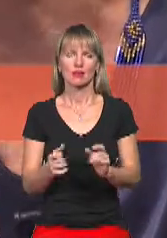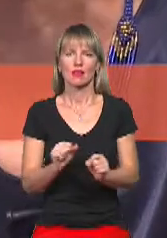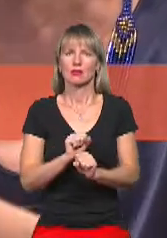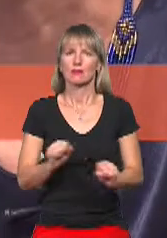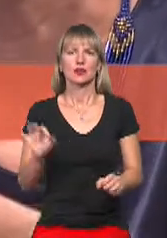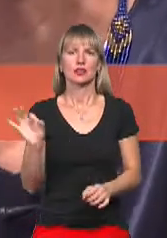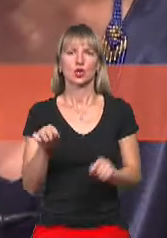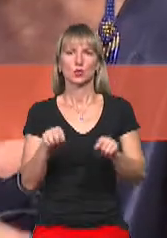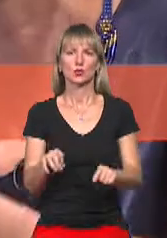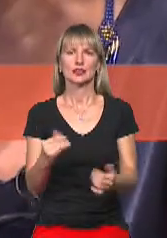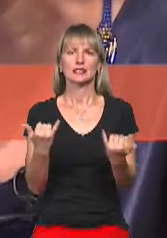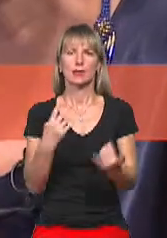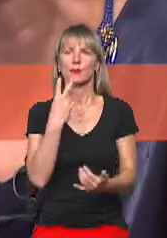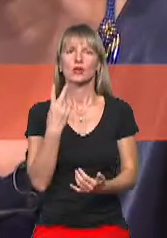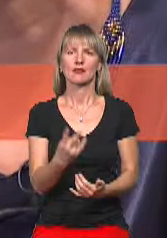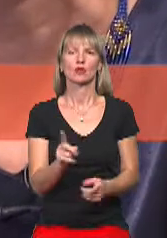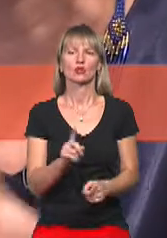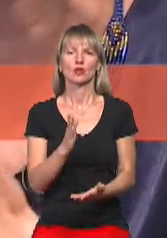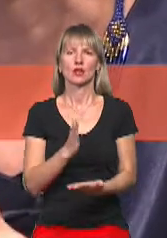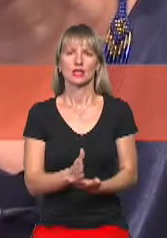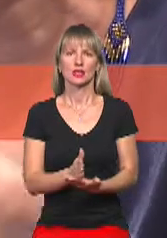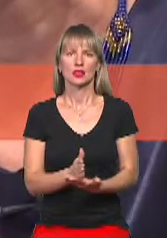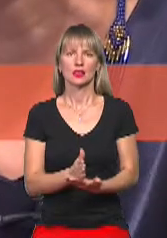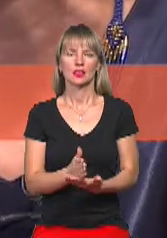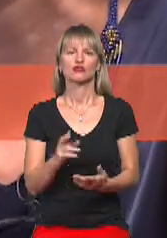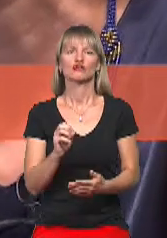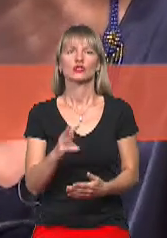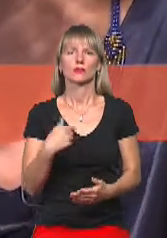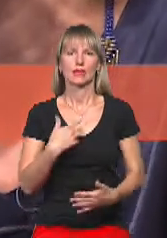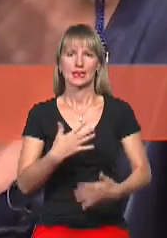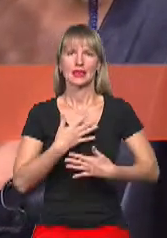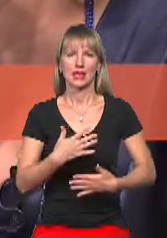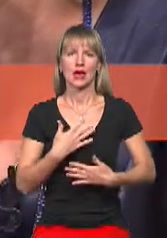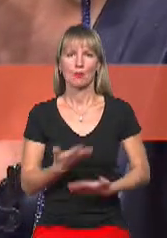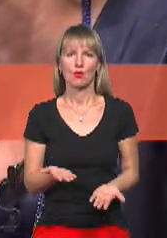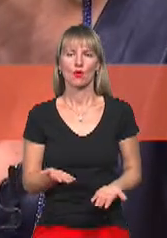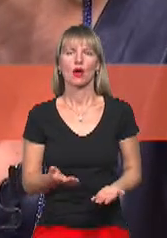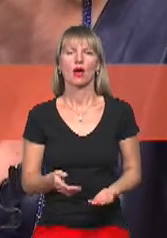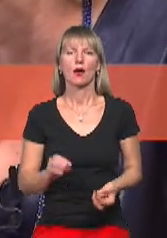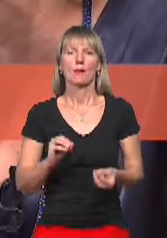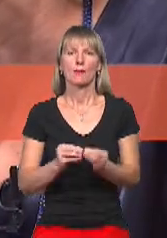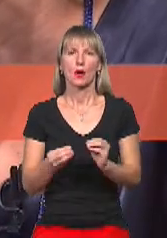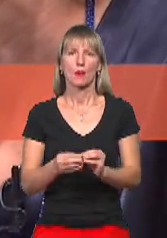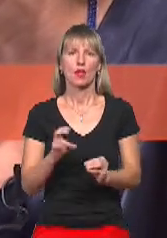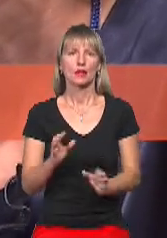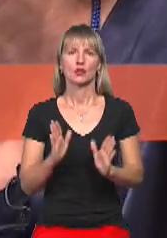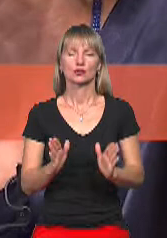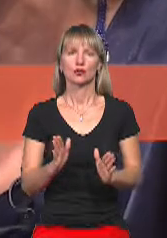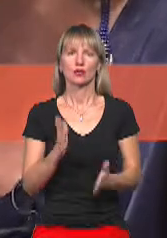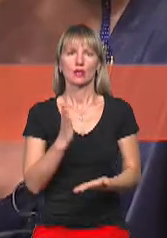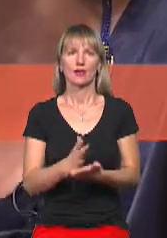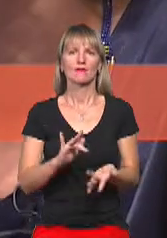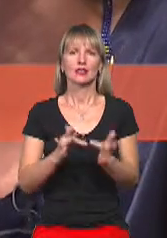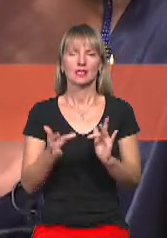одразу тут і зараз подивитися, що відбувається, чим ми дихаємо, що в тому пилу. Ну, проблема не только в том, если онлайн или